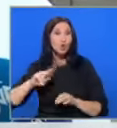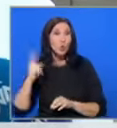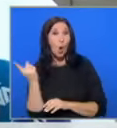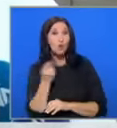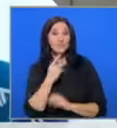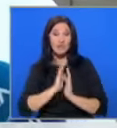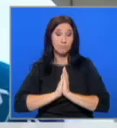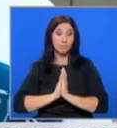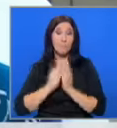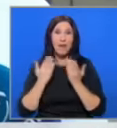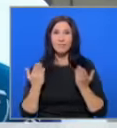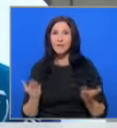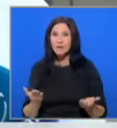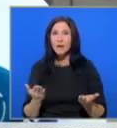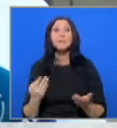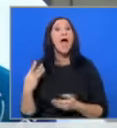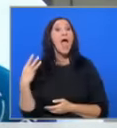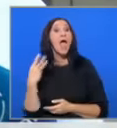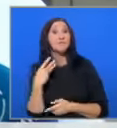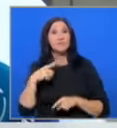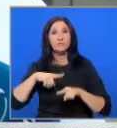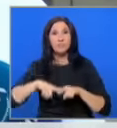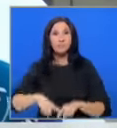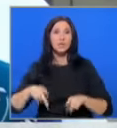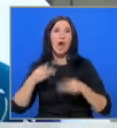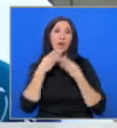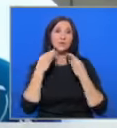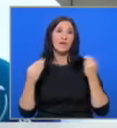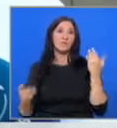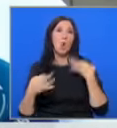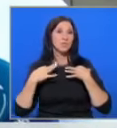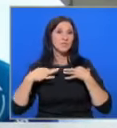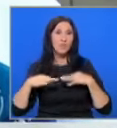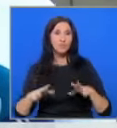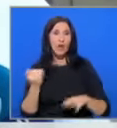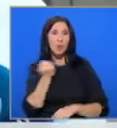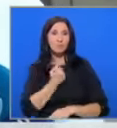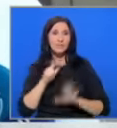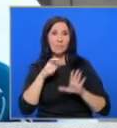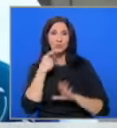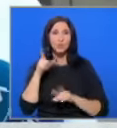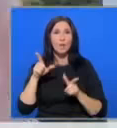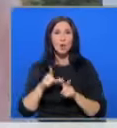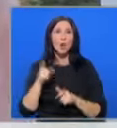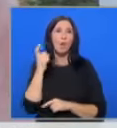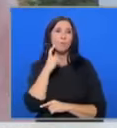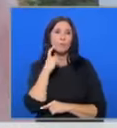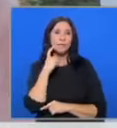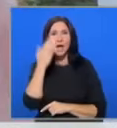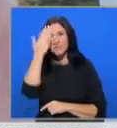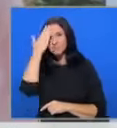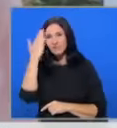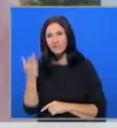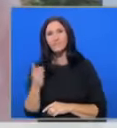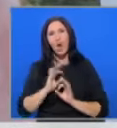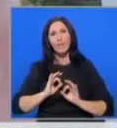да пледираме за ефективна присъда, лишаване от свобода на убийца на 7-годишната Моника от Братаница. Справедливото